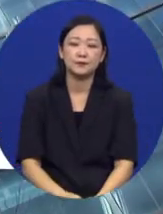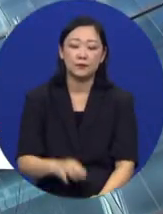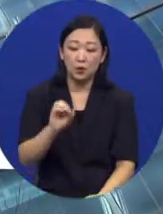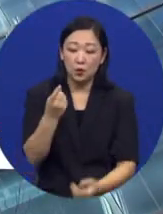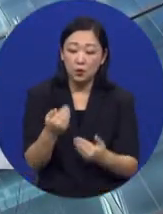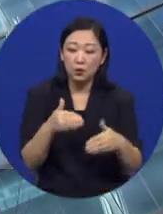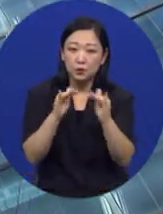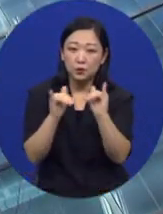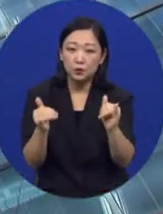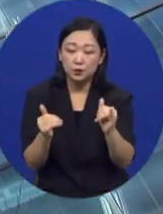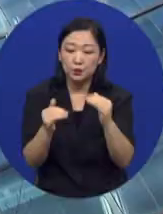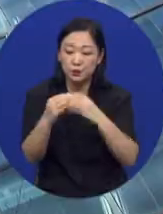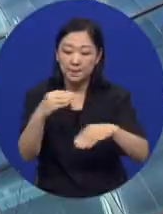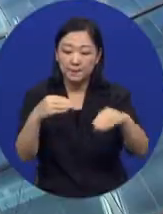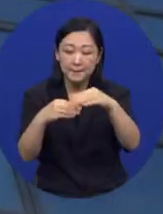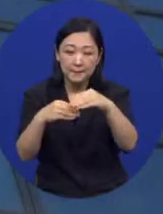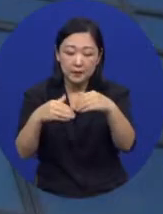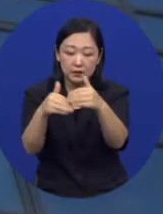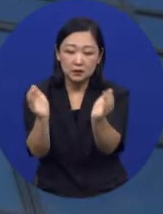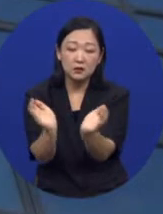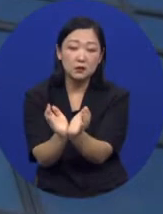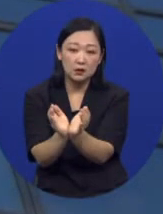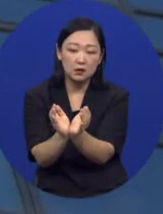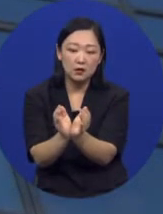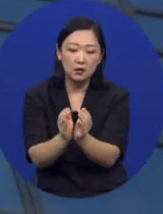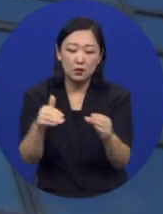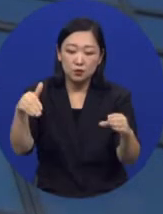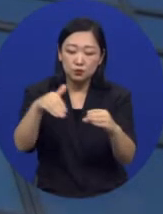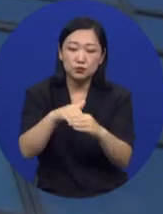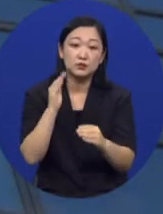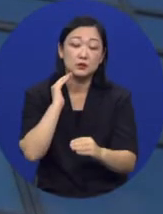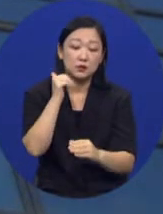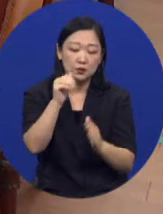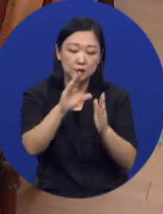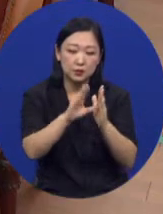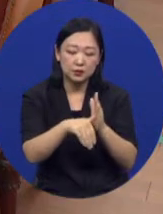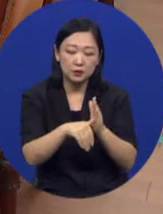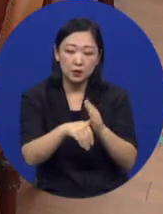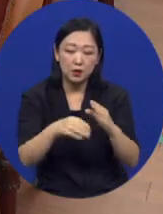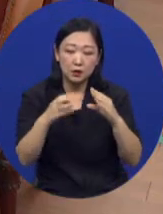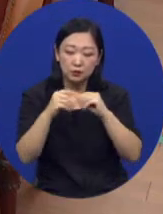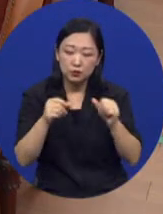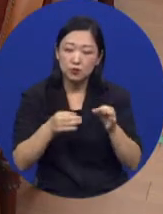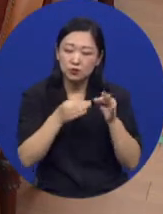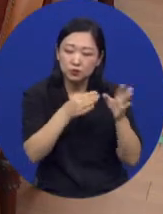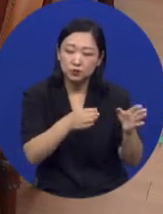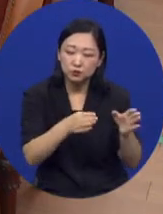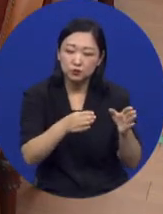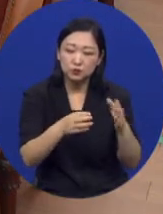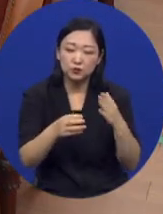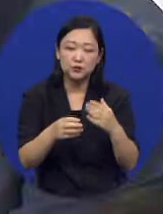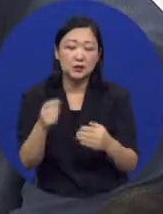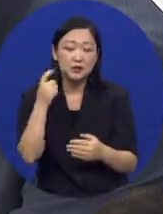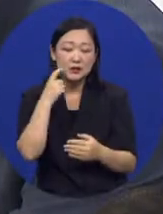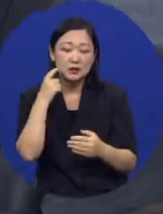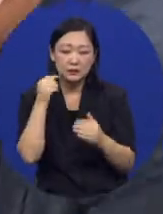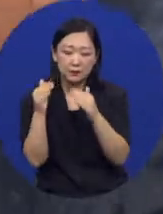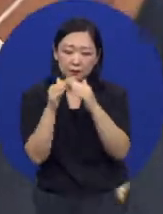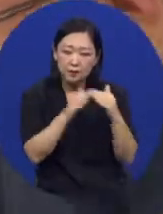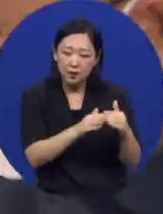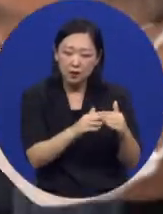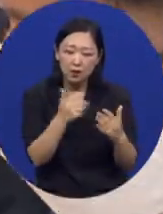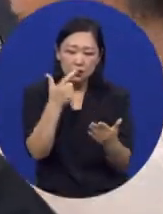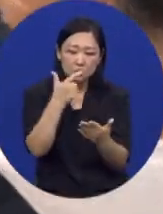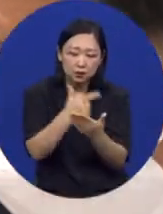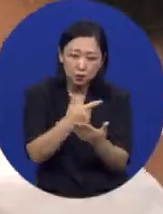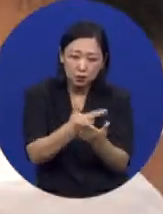오영훈 지사가 속한 더불어민주당은 문재인 정부 시절 부동산 투기와 위장 전입, 음주운전, 논문 표절